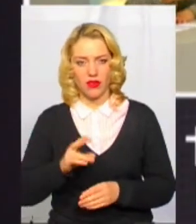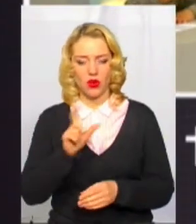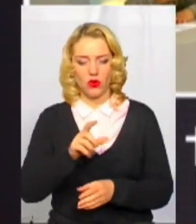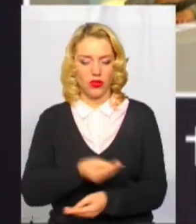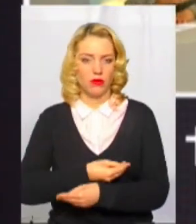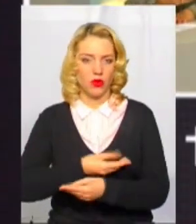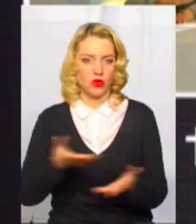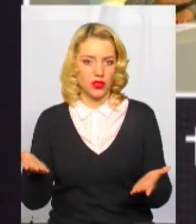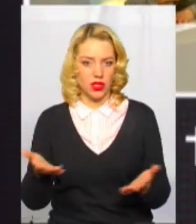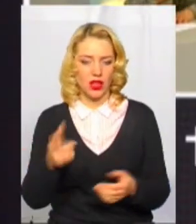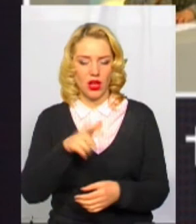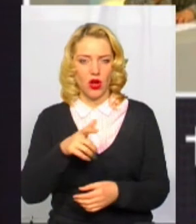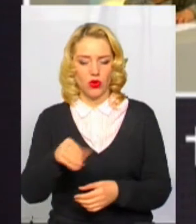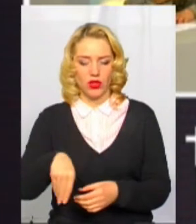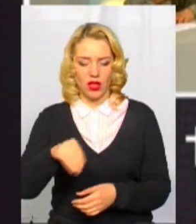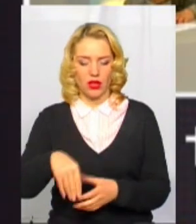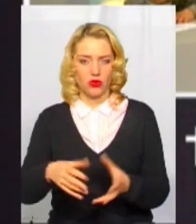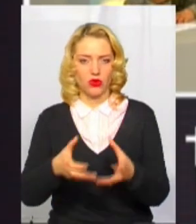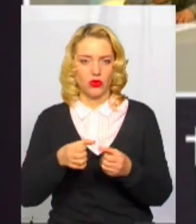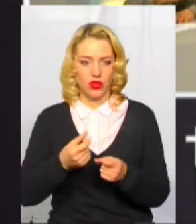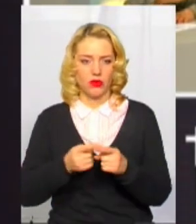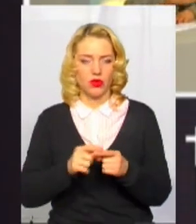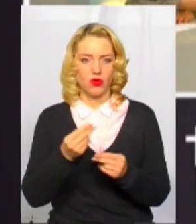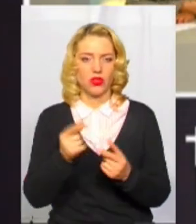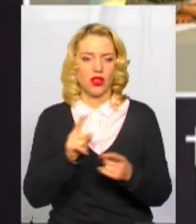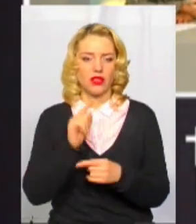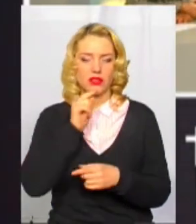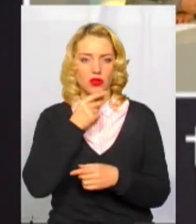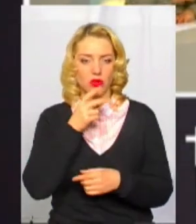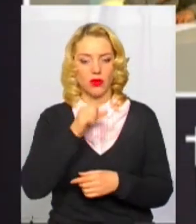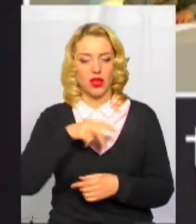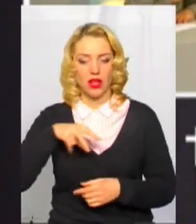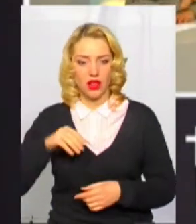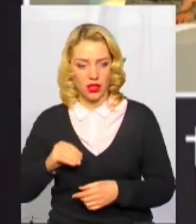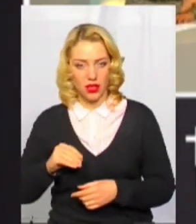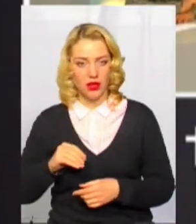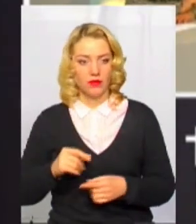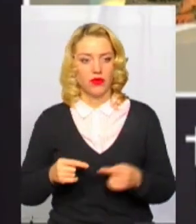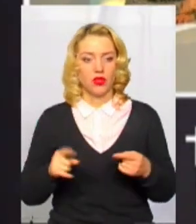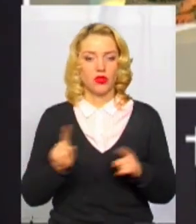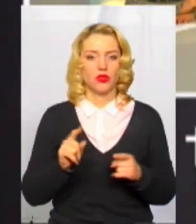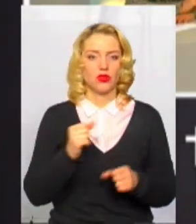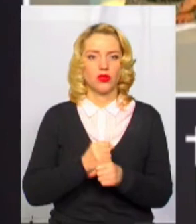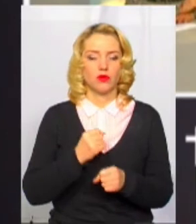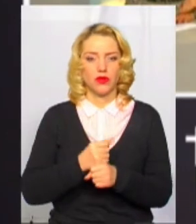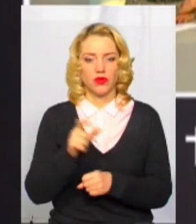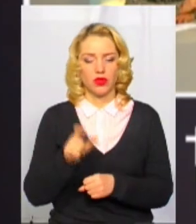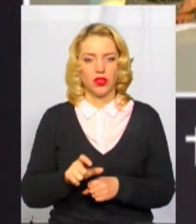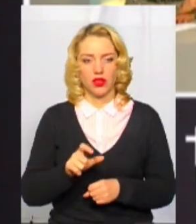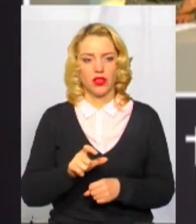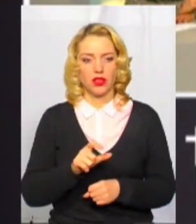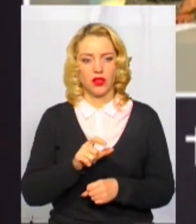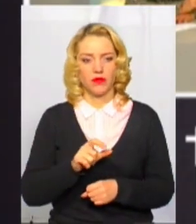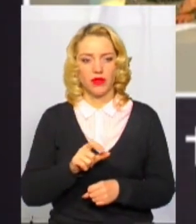людям, люди отримали на карточку, це ті кошти, які люди зекономили. Але те, що зробив безпосередньо пан